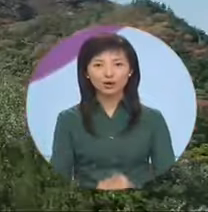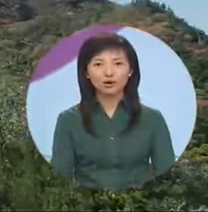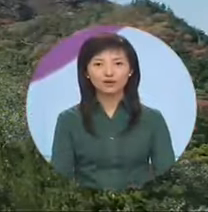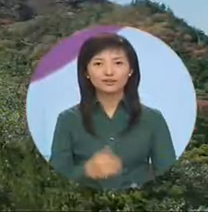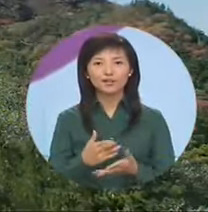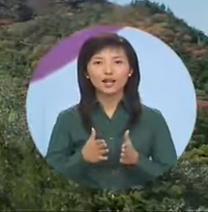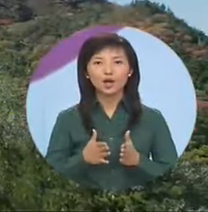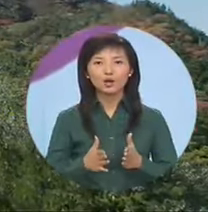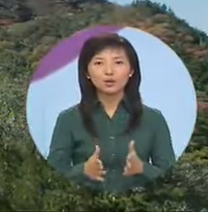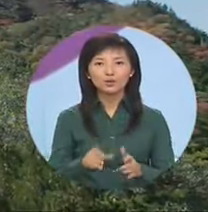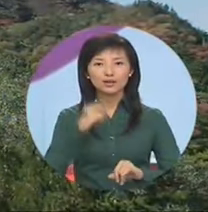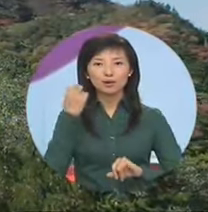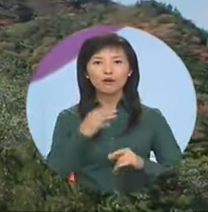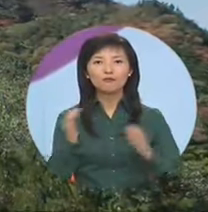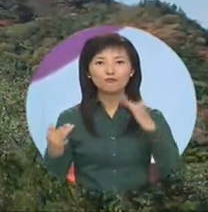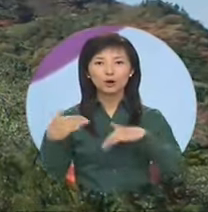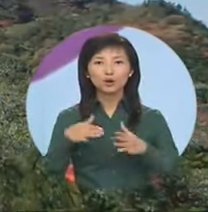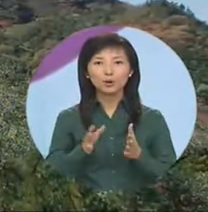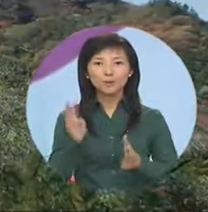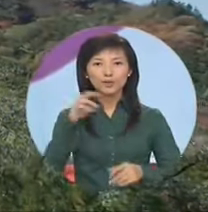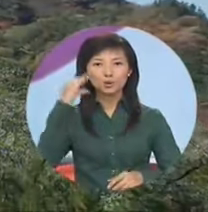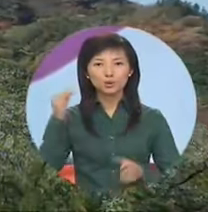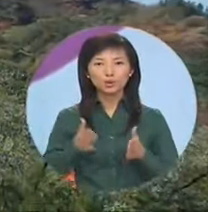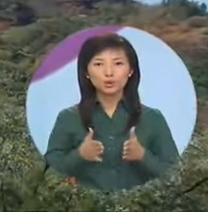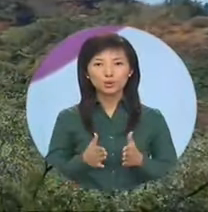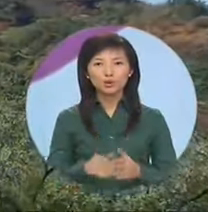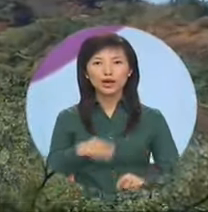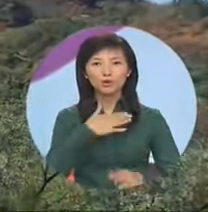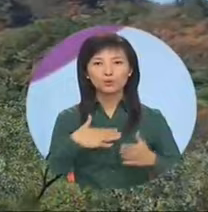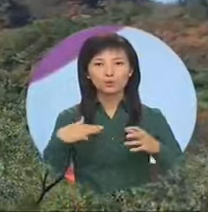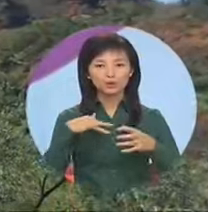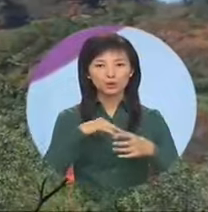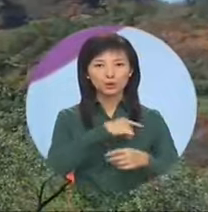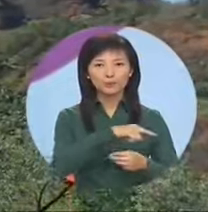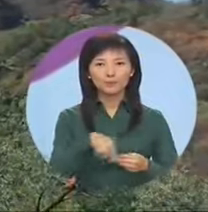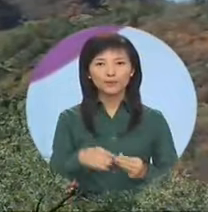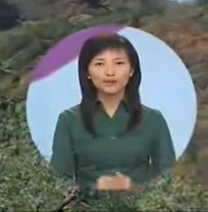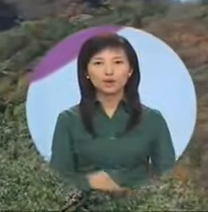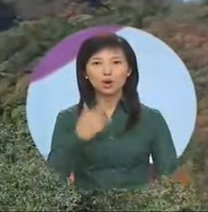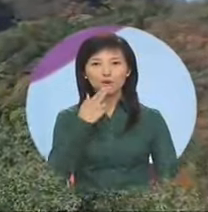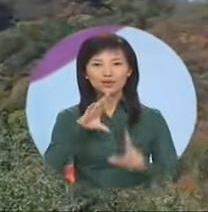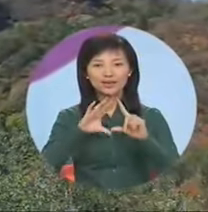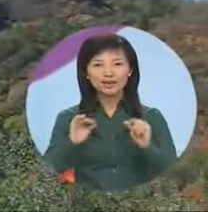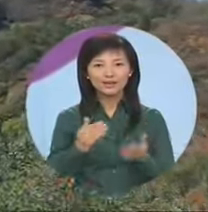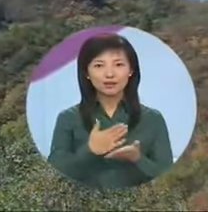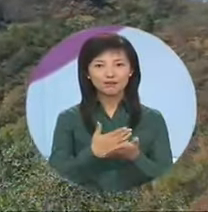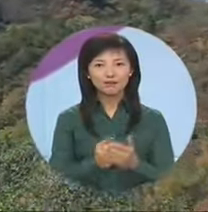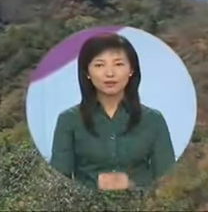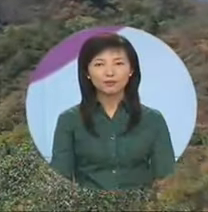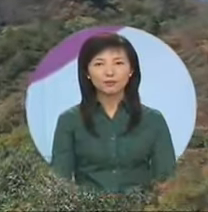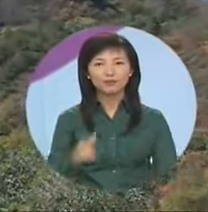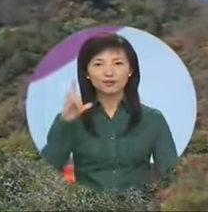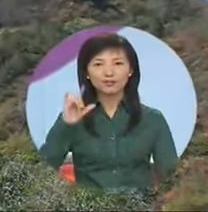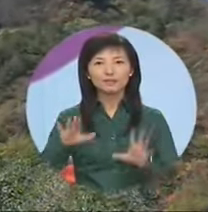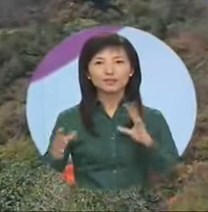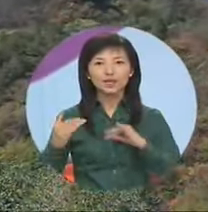京兰路、京张路、怀丰路、密云路两侧及金海湖周边等地都有红叶彩叶分布。妙峰山、慕